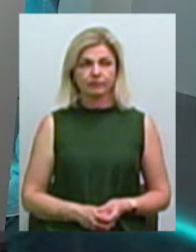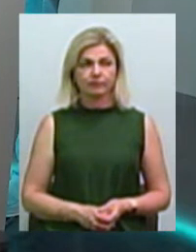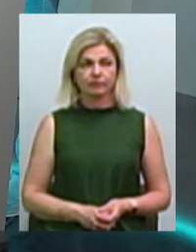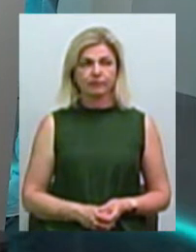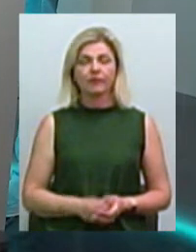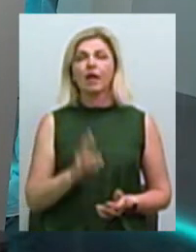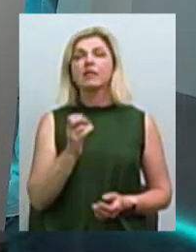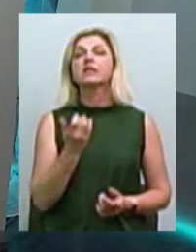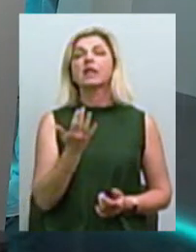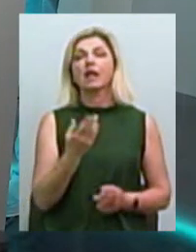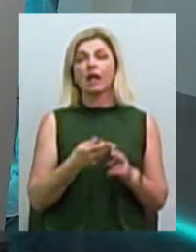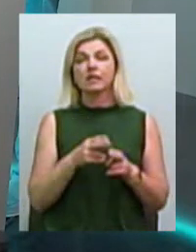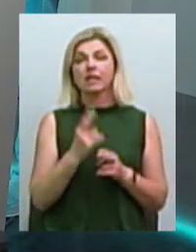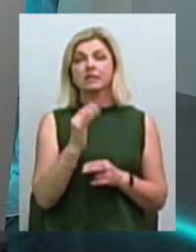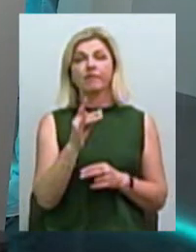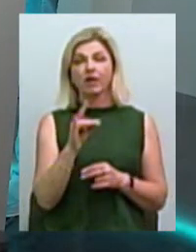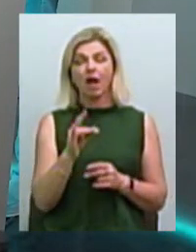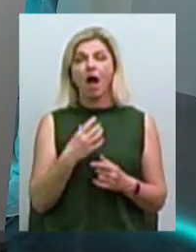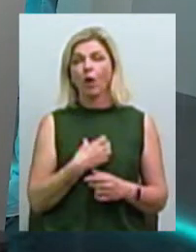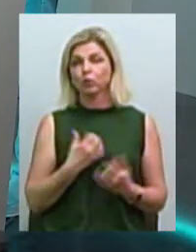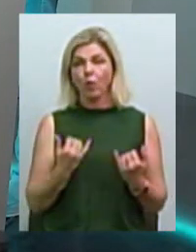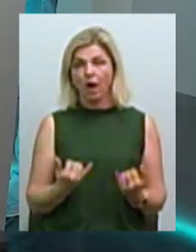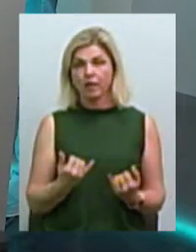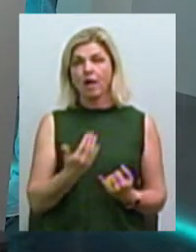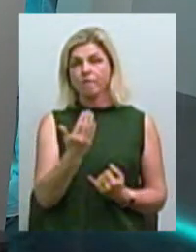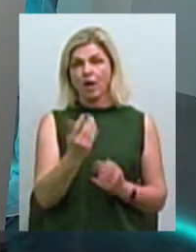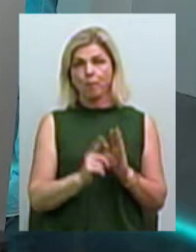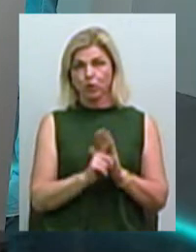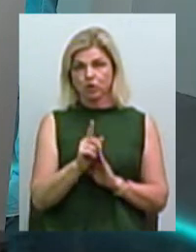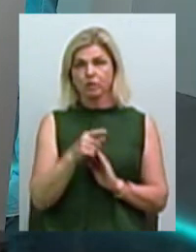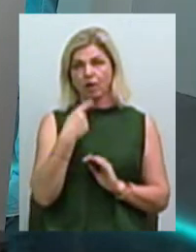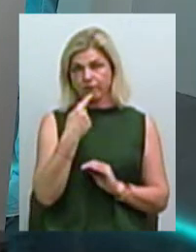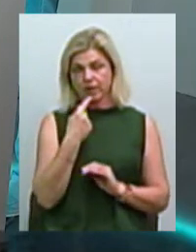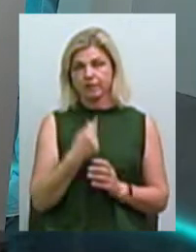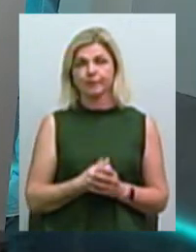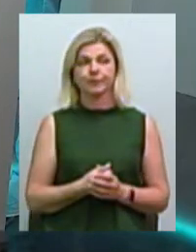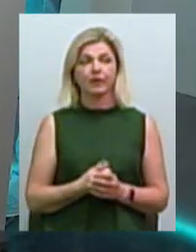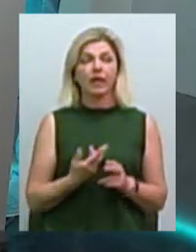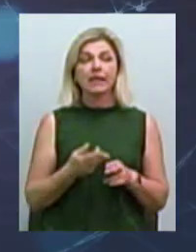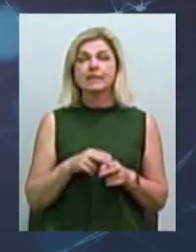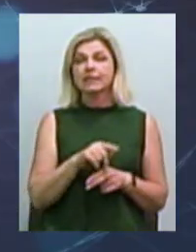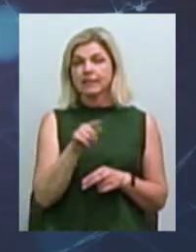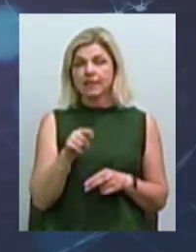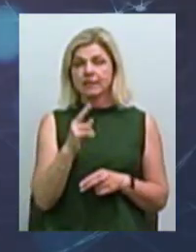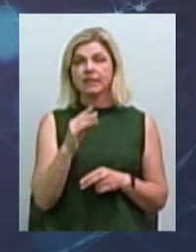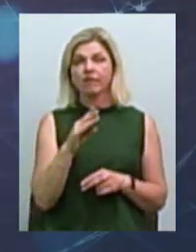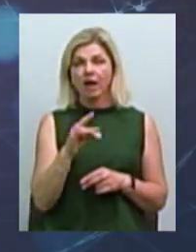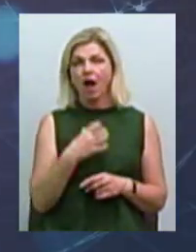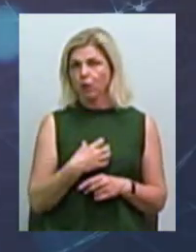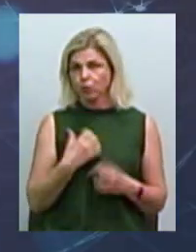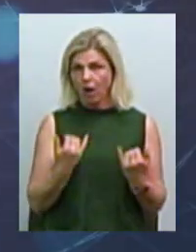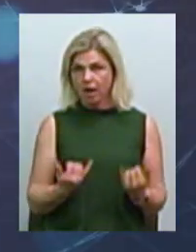Отже, наскільки ці цифри актуальні? Ну і ви вже почали говорити про те, скільки освоєно. Ці цифри актуальні.